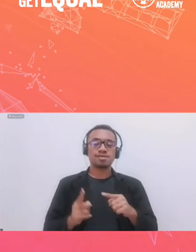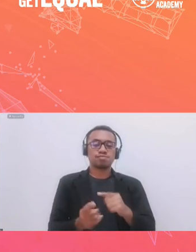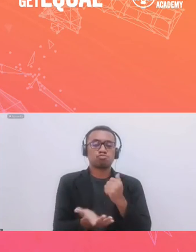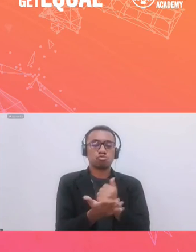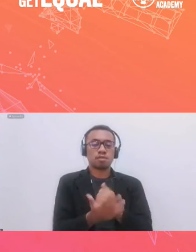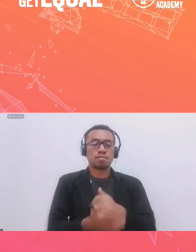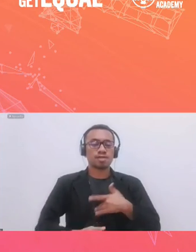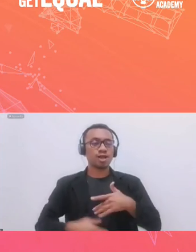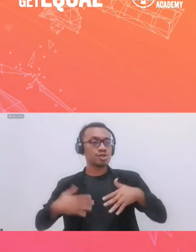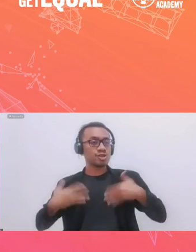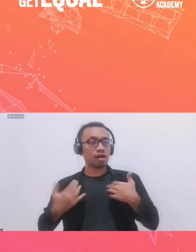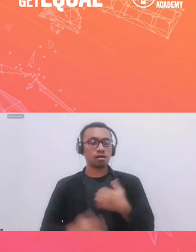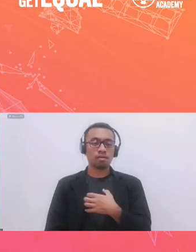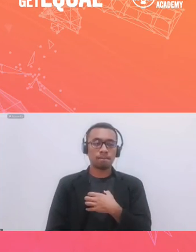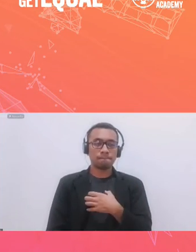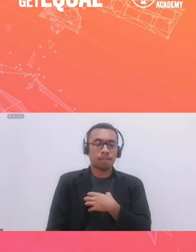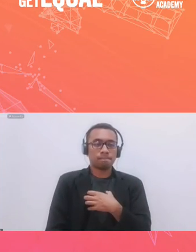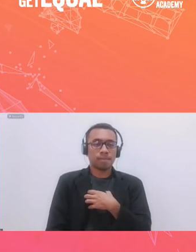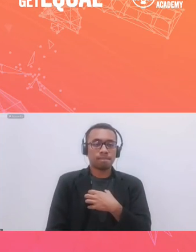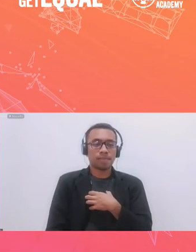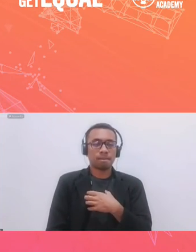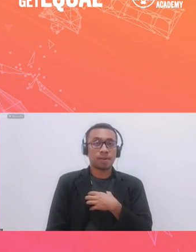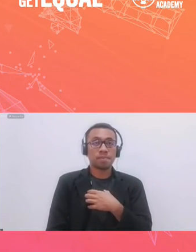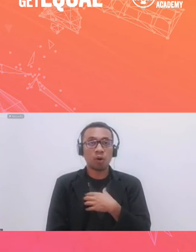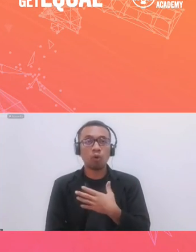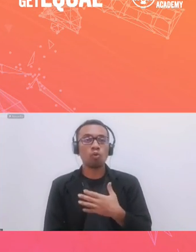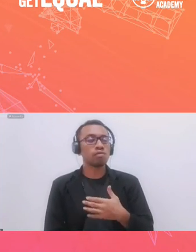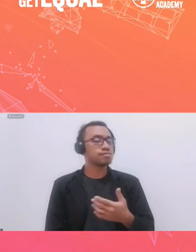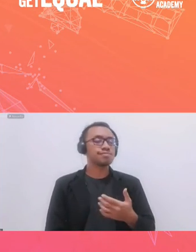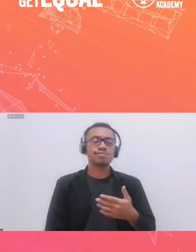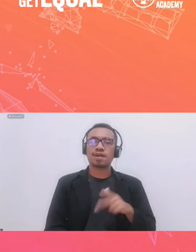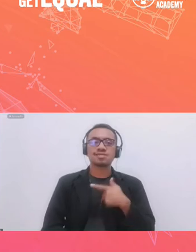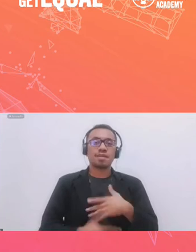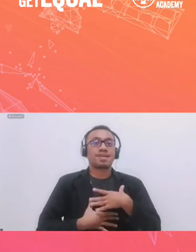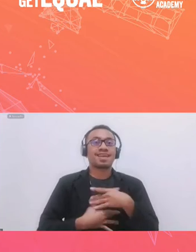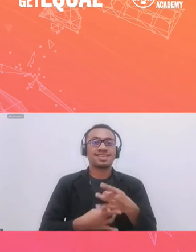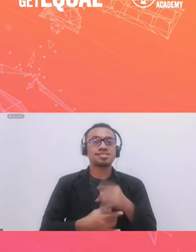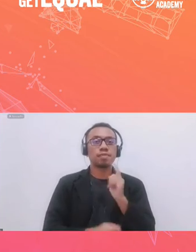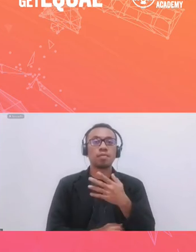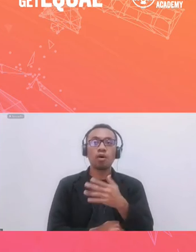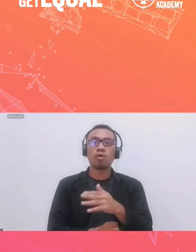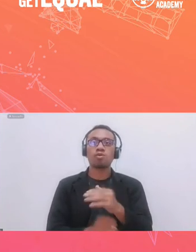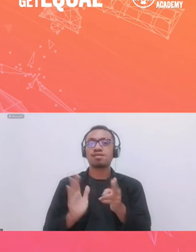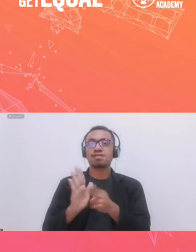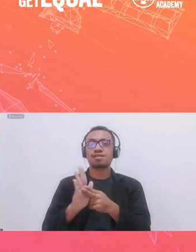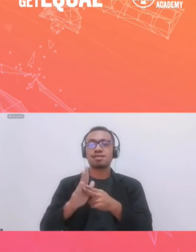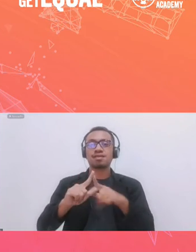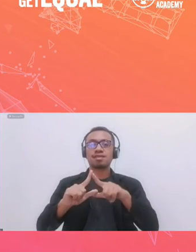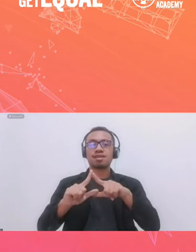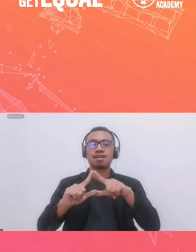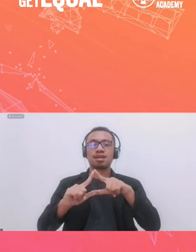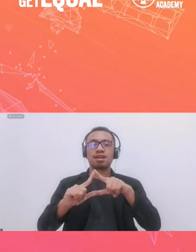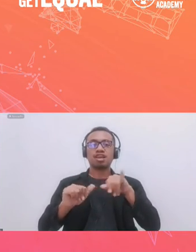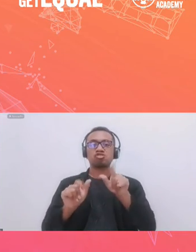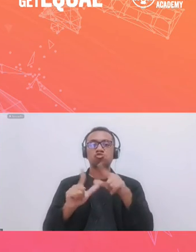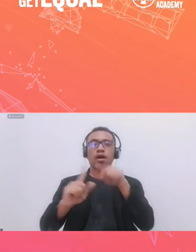ada deg-degannya, terus ada excited banget. Karena kan ketemu sama role model aku, sama orang yang emang